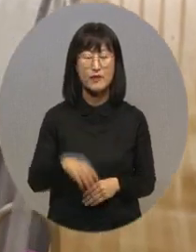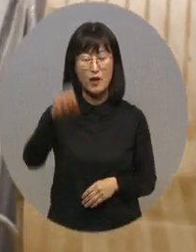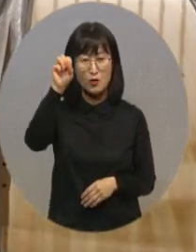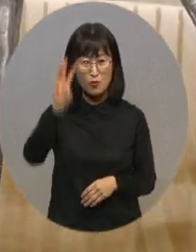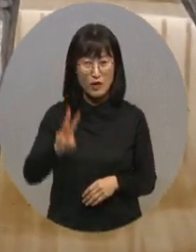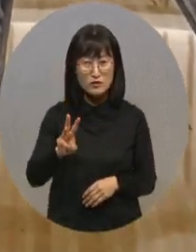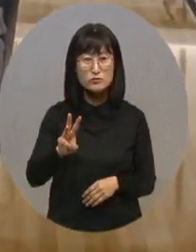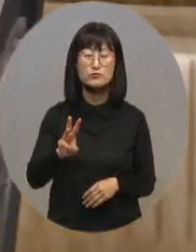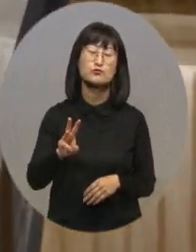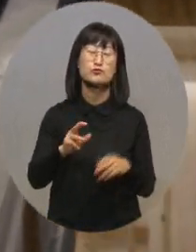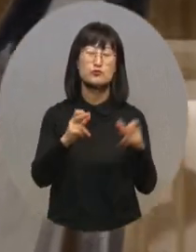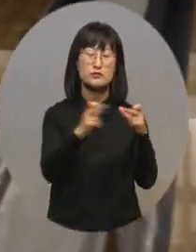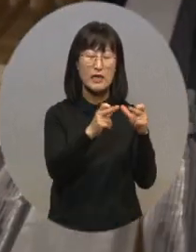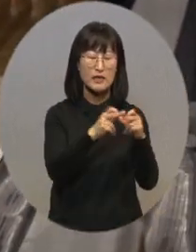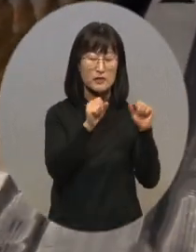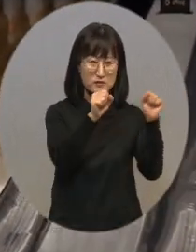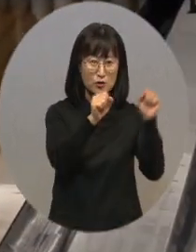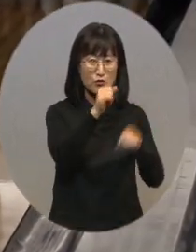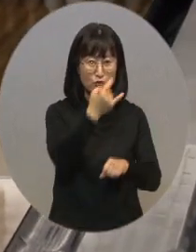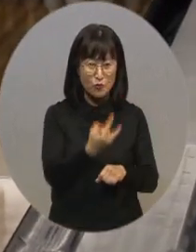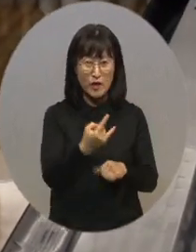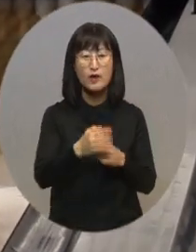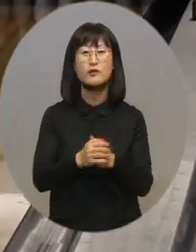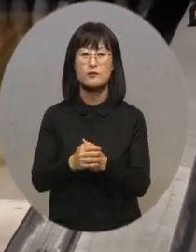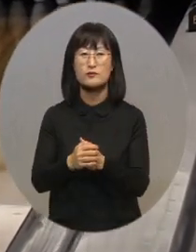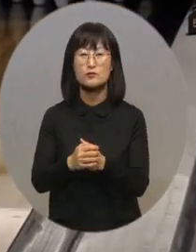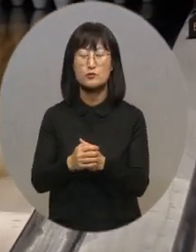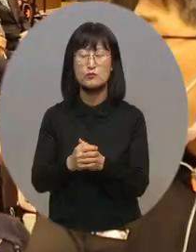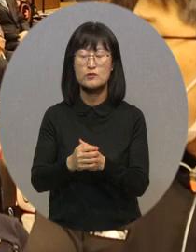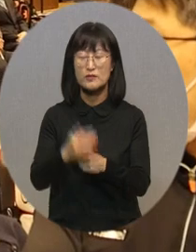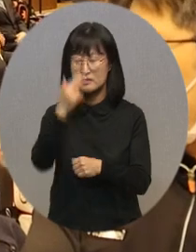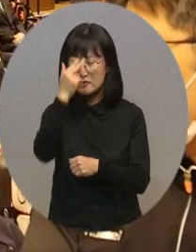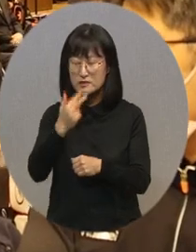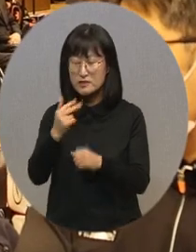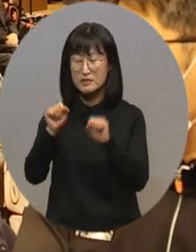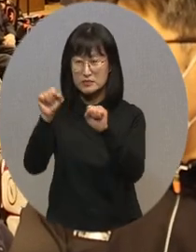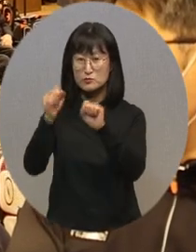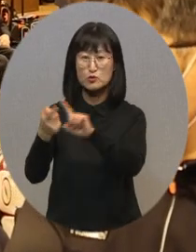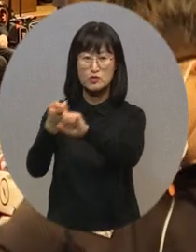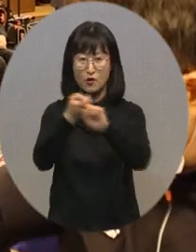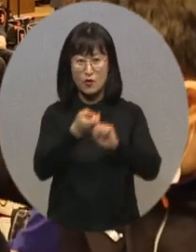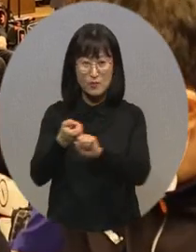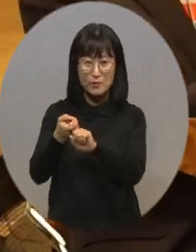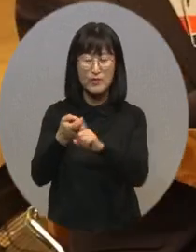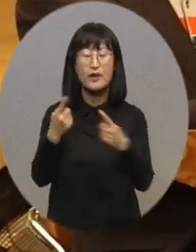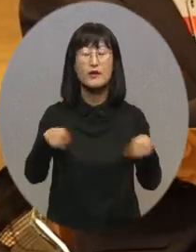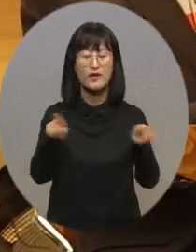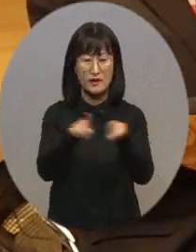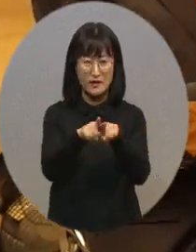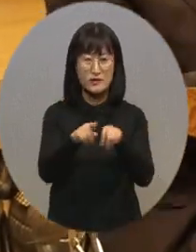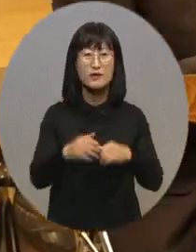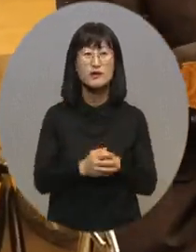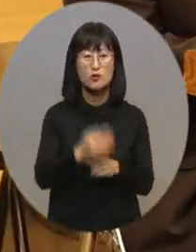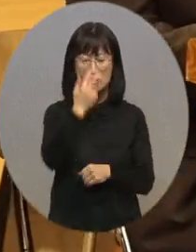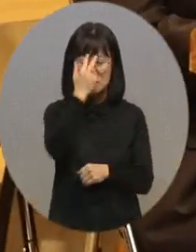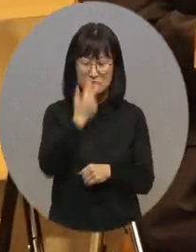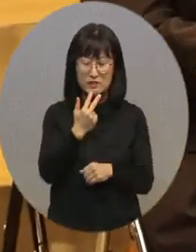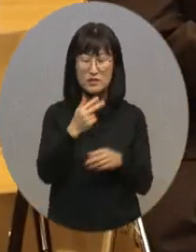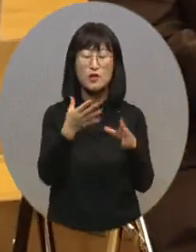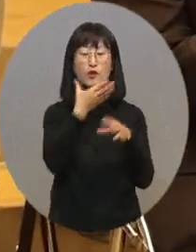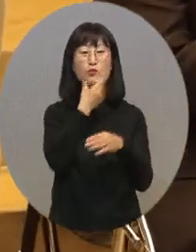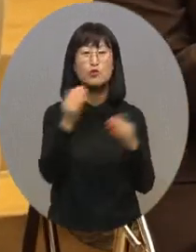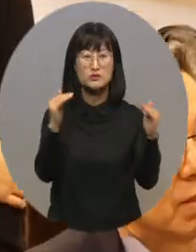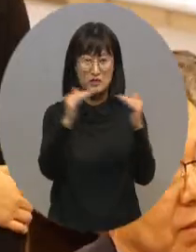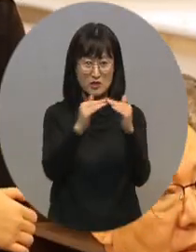광주광역시 장애인체육회와 광주시각장애인 스포츠연맹이 주최하고 광주광역시 시각장애인복지관,